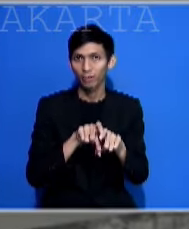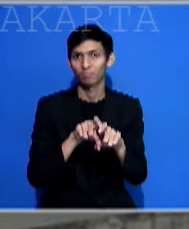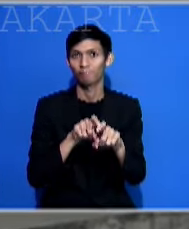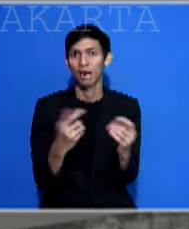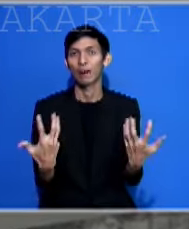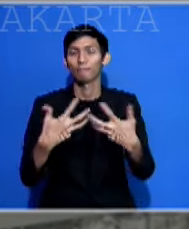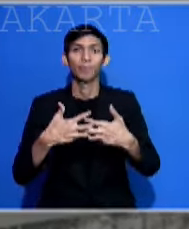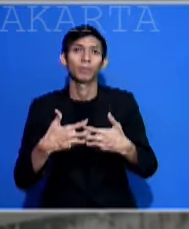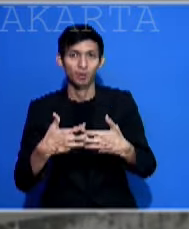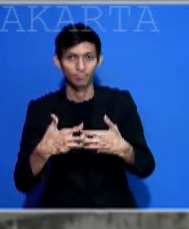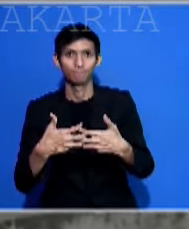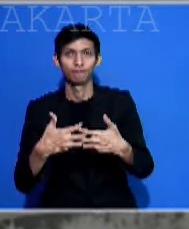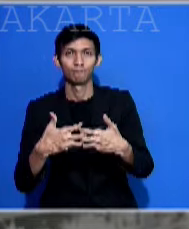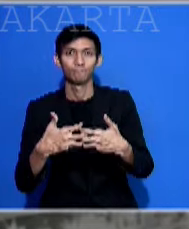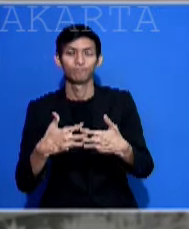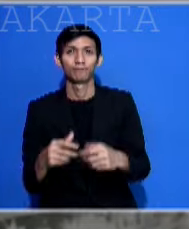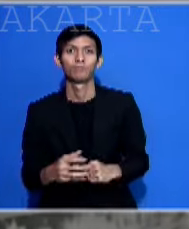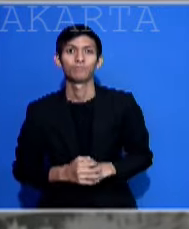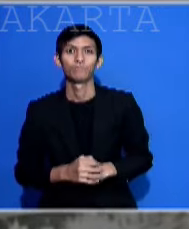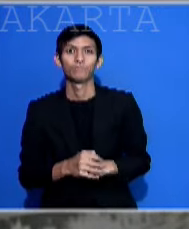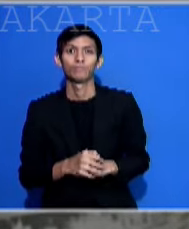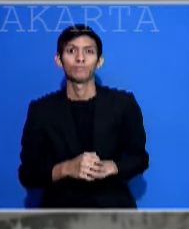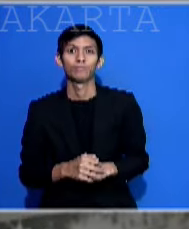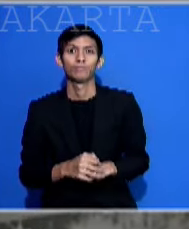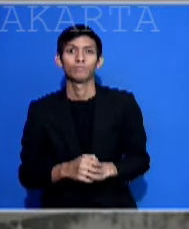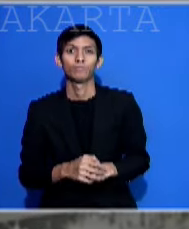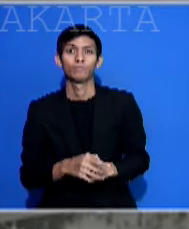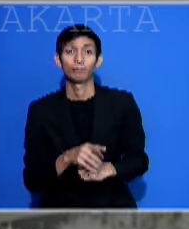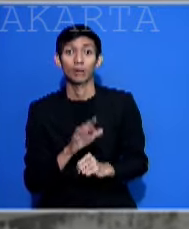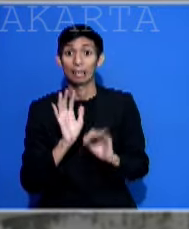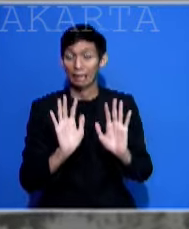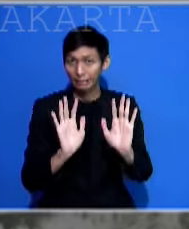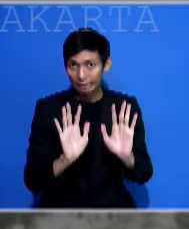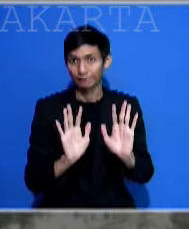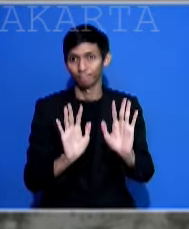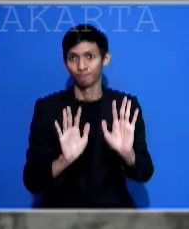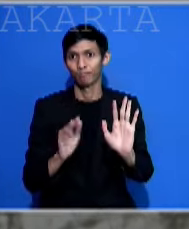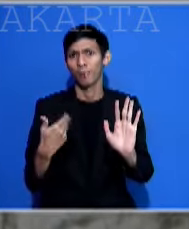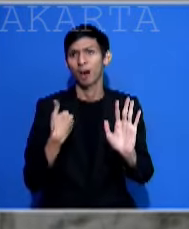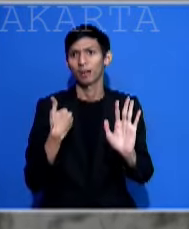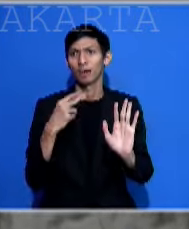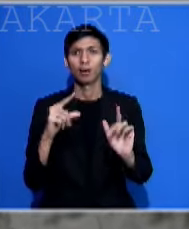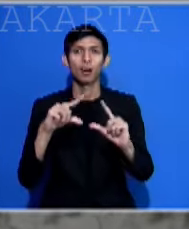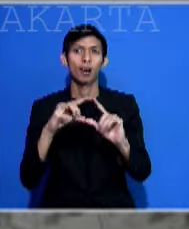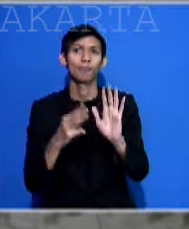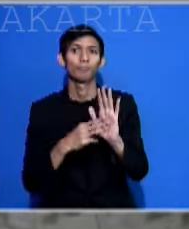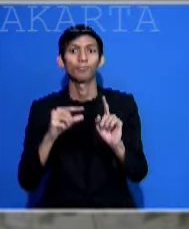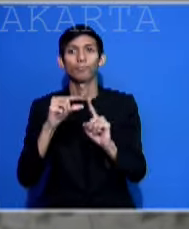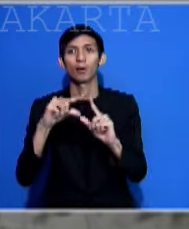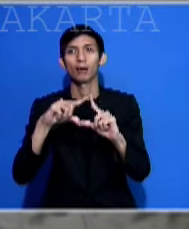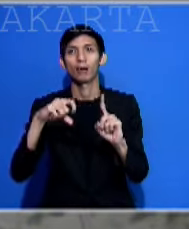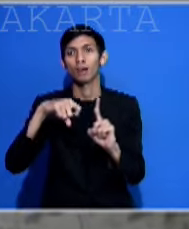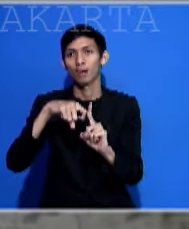bahasa Indonesia, menika wonten harmonisasi. Ing mriku nedahaken wonten rampak, rempek, lajeng